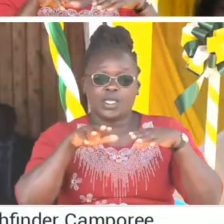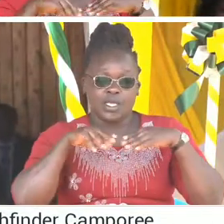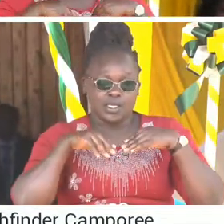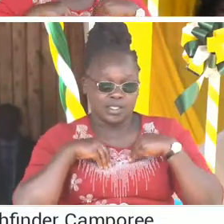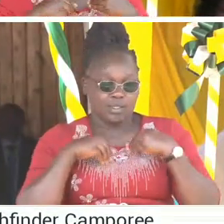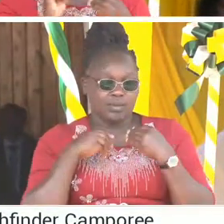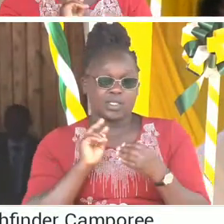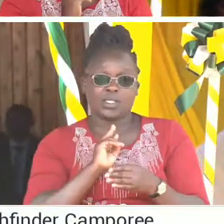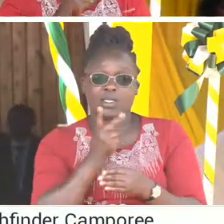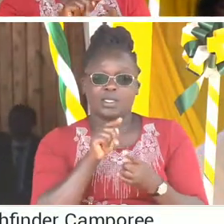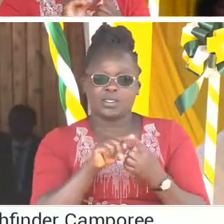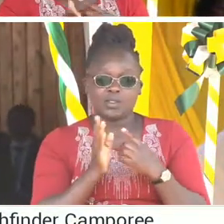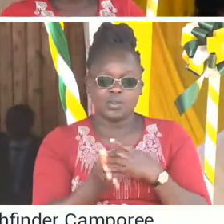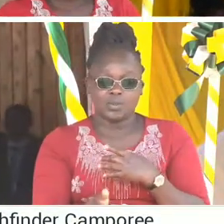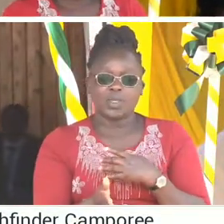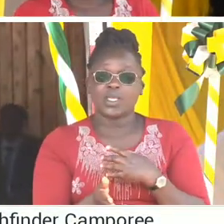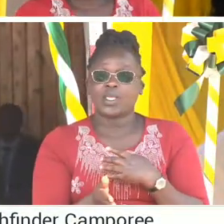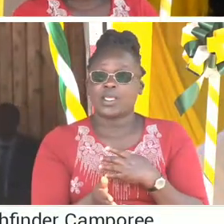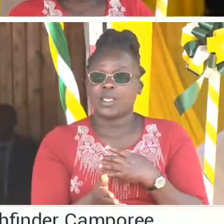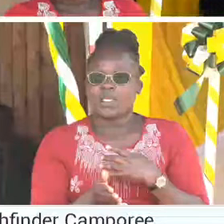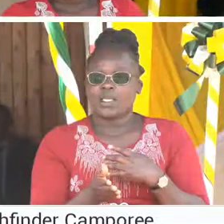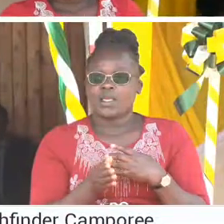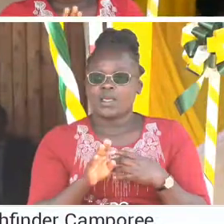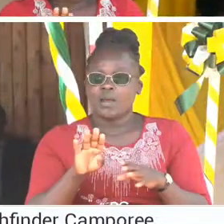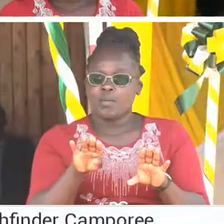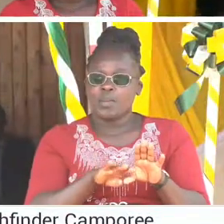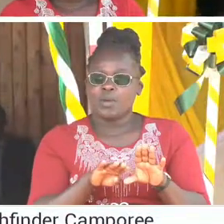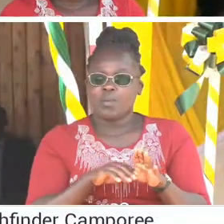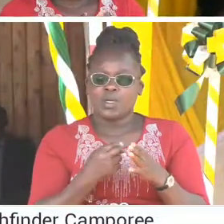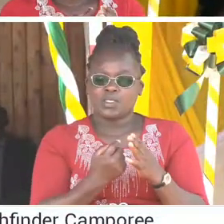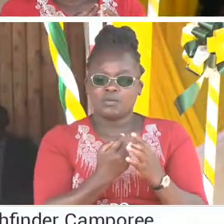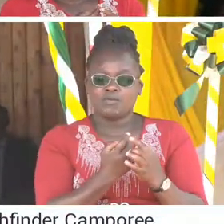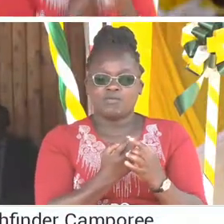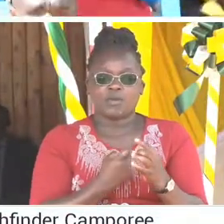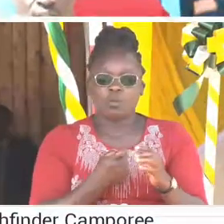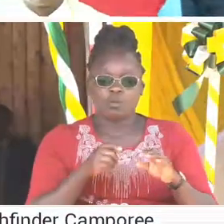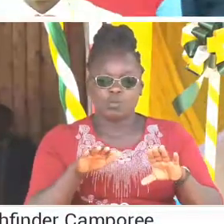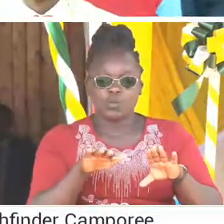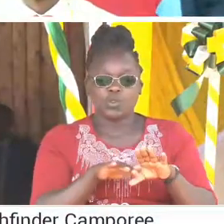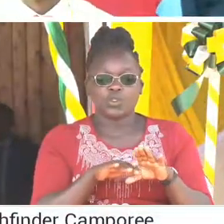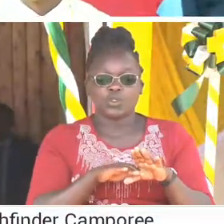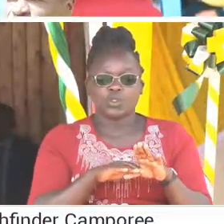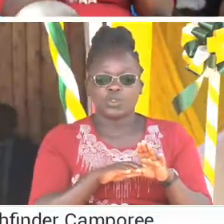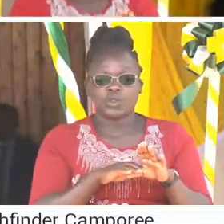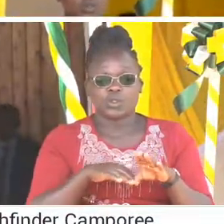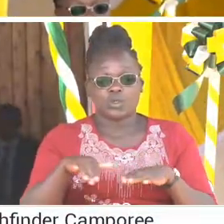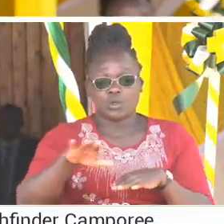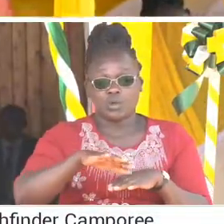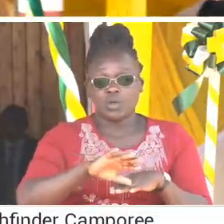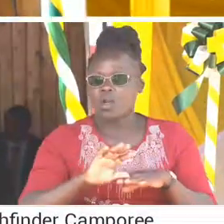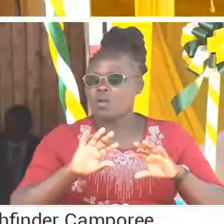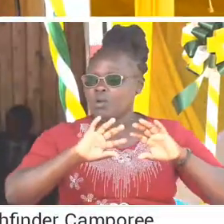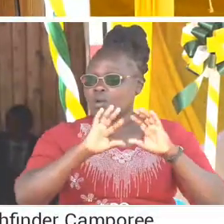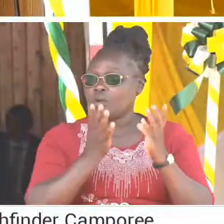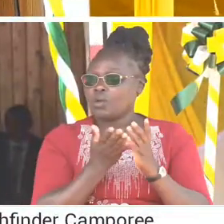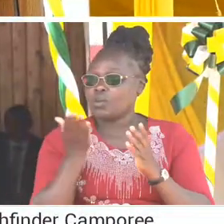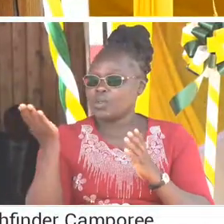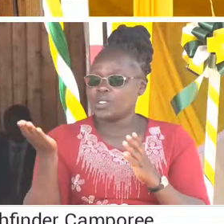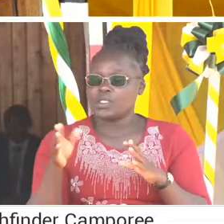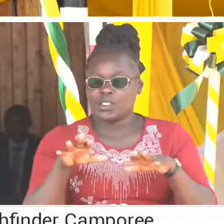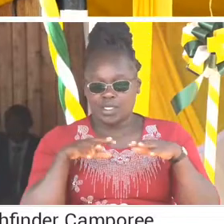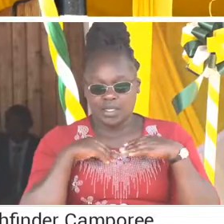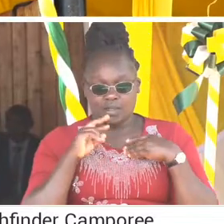hawakutusumbua. Wale wenyeji wa showground walifanya vizuri sana. Walitukaribisha kwa mikono miwili. Sisi tuko